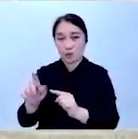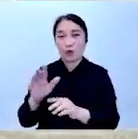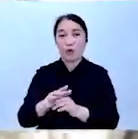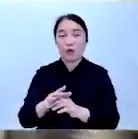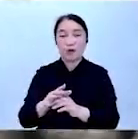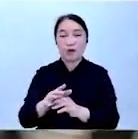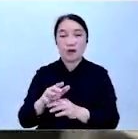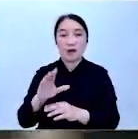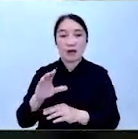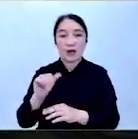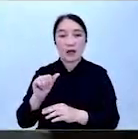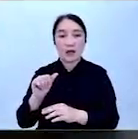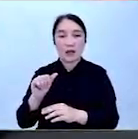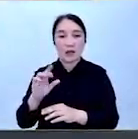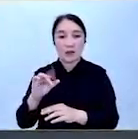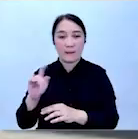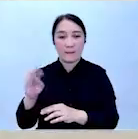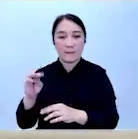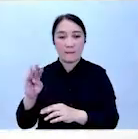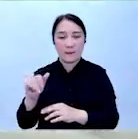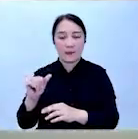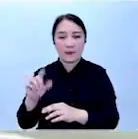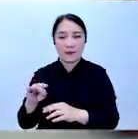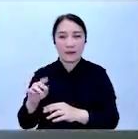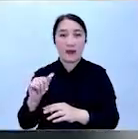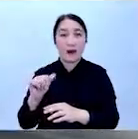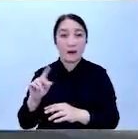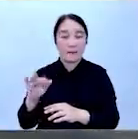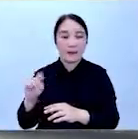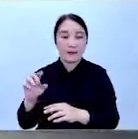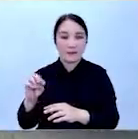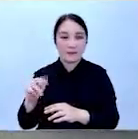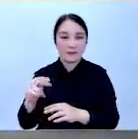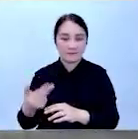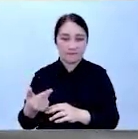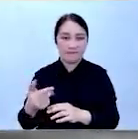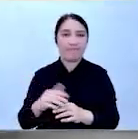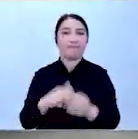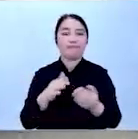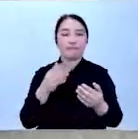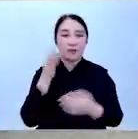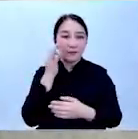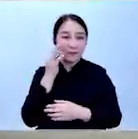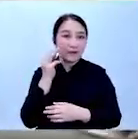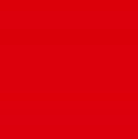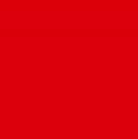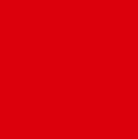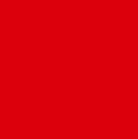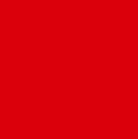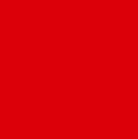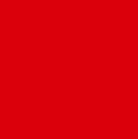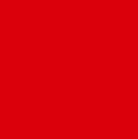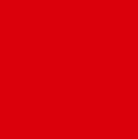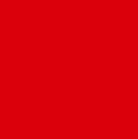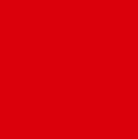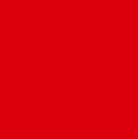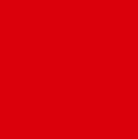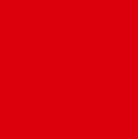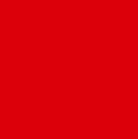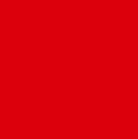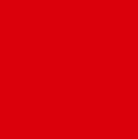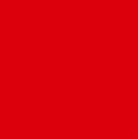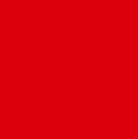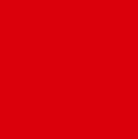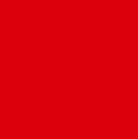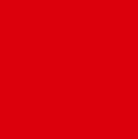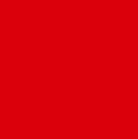8 pesos ang dagdag. Nagbabalita mula sa frontline, Faith Del Mundo, News 5. Mga kapatid, Nikki